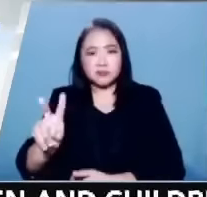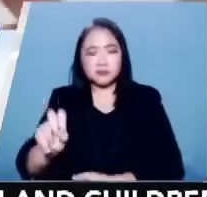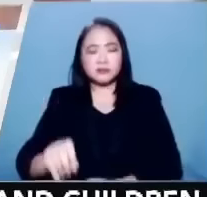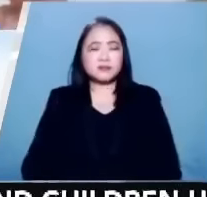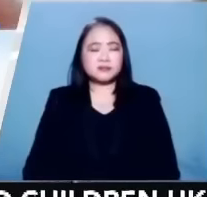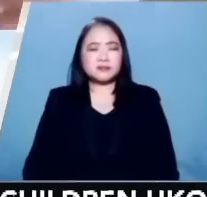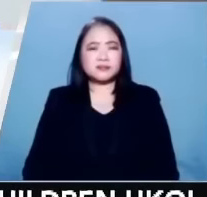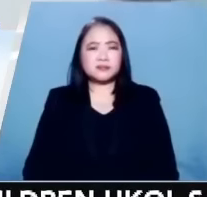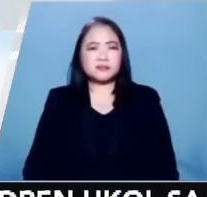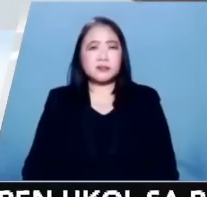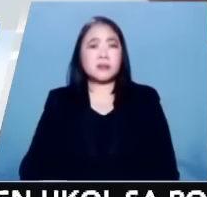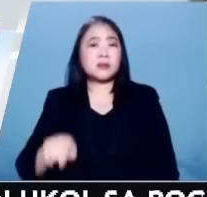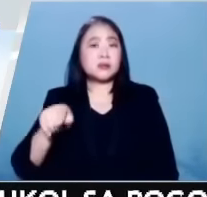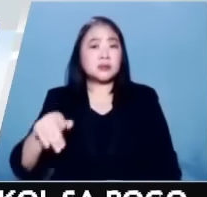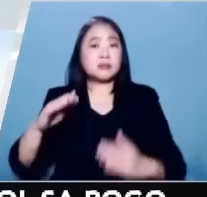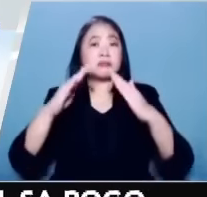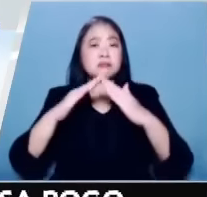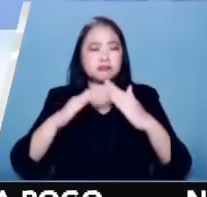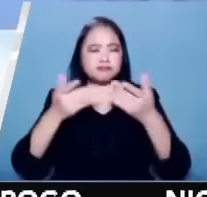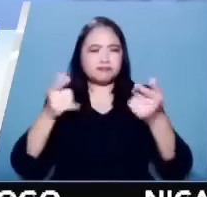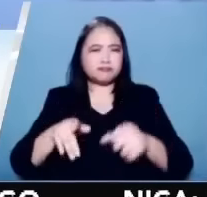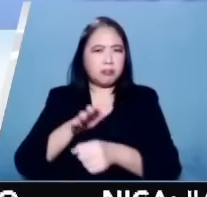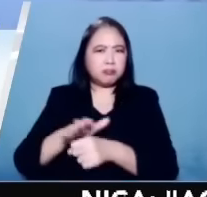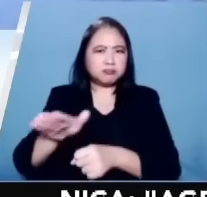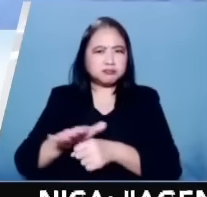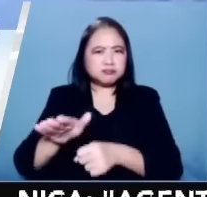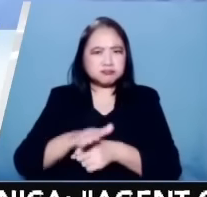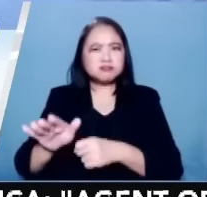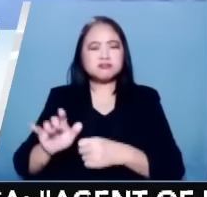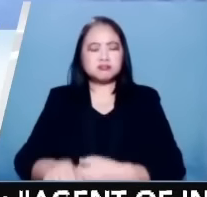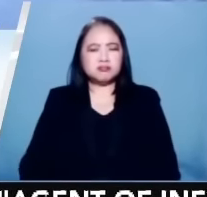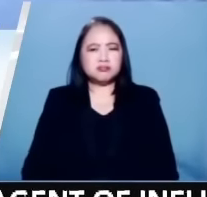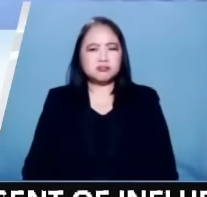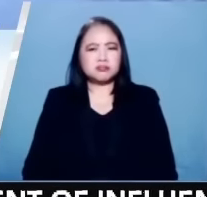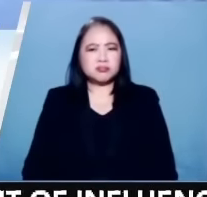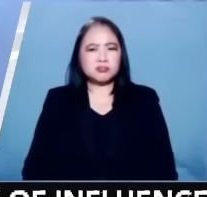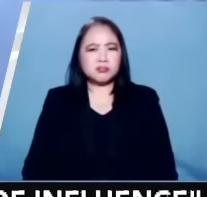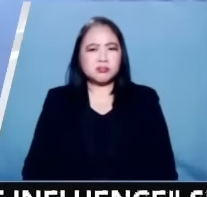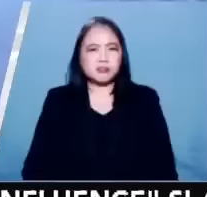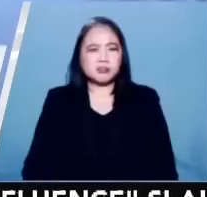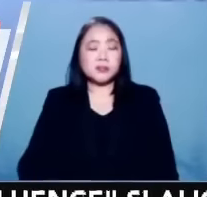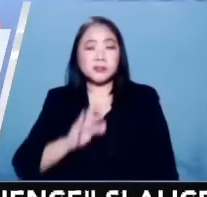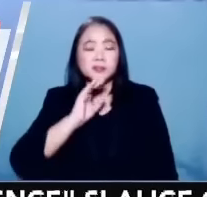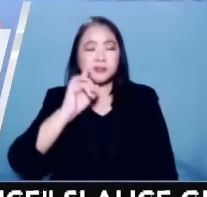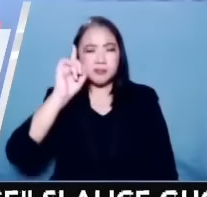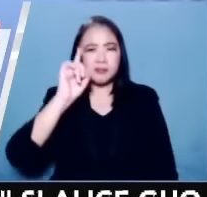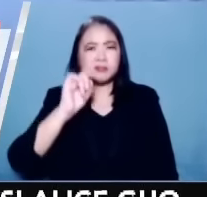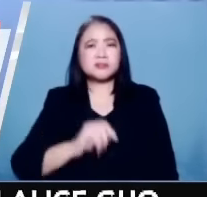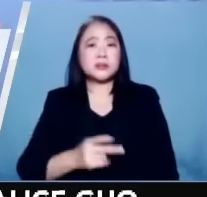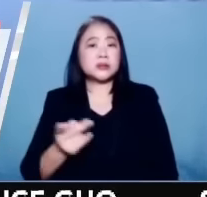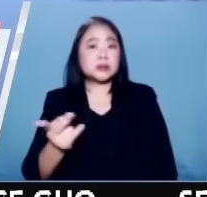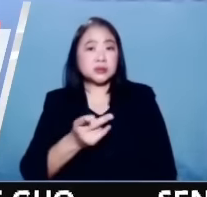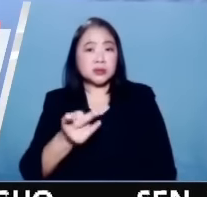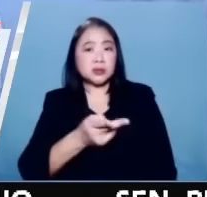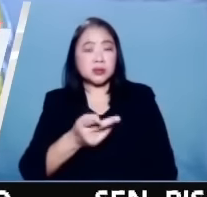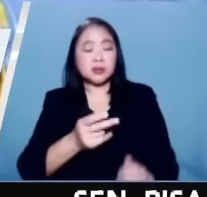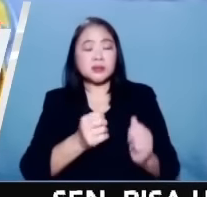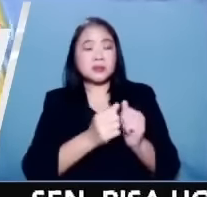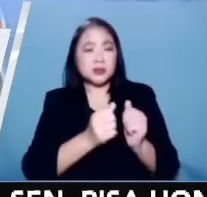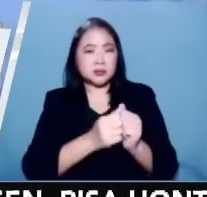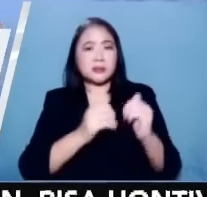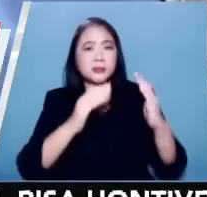bahay raw mismo ginawa ang panggagahasa sila ay ah magkasama sa sa isang bahay parang